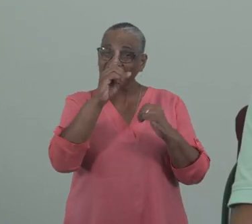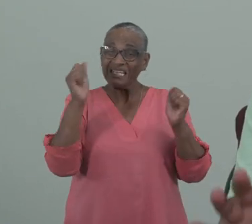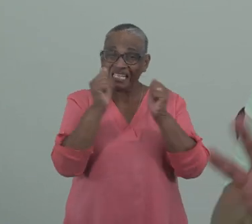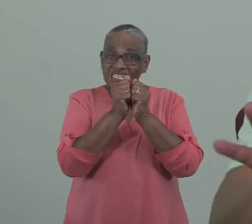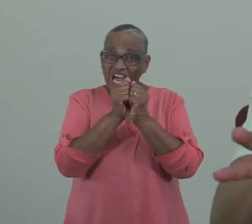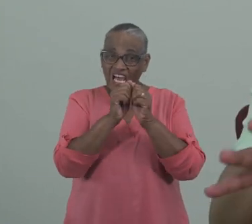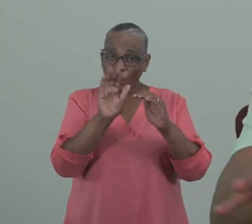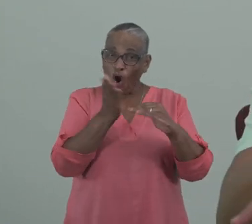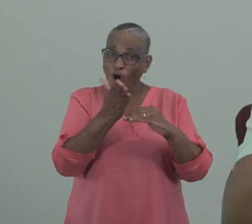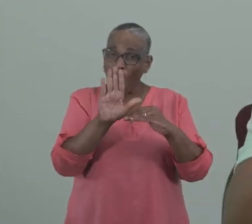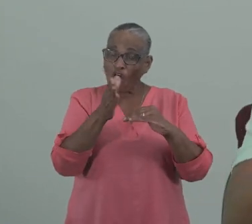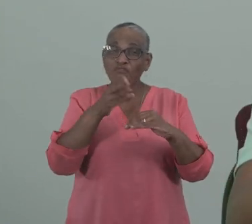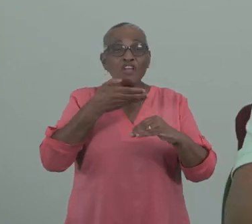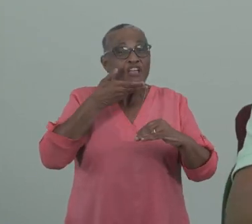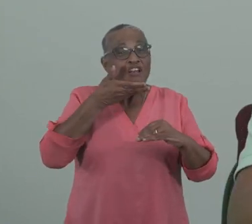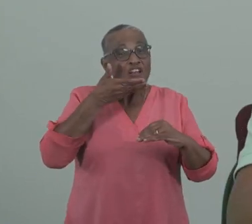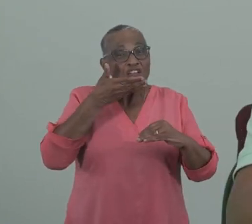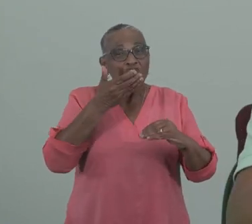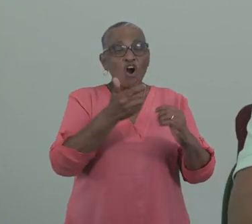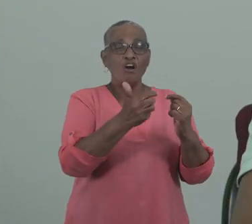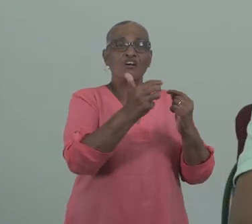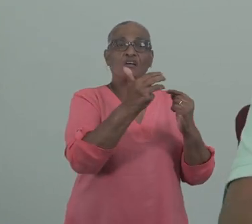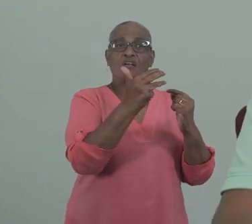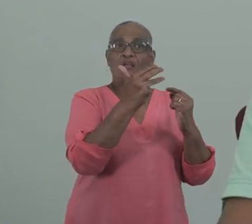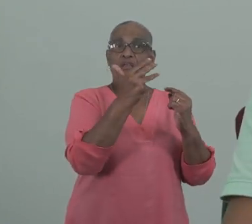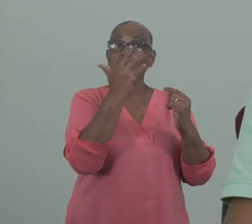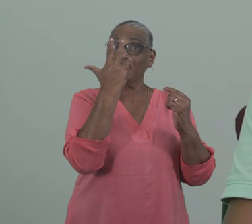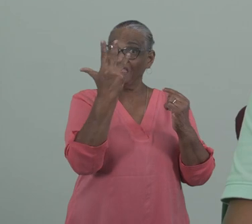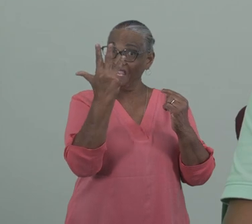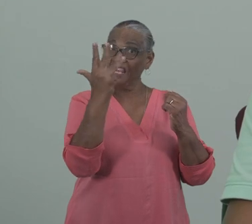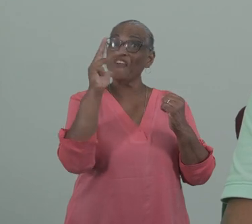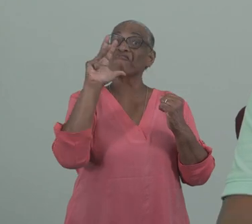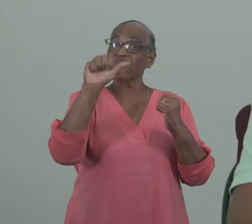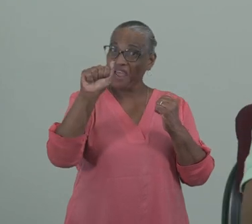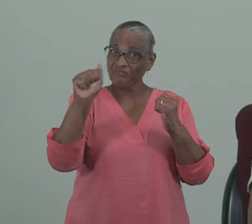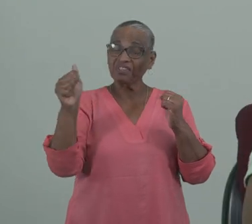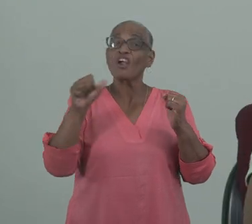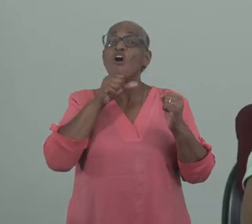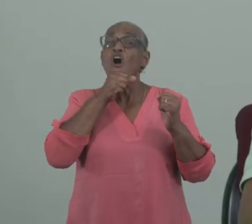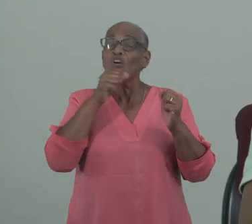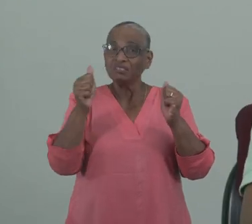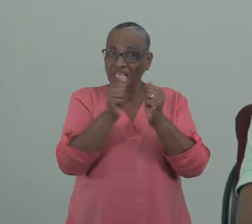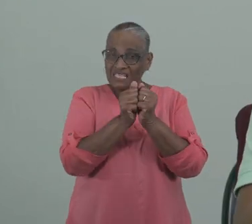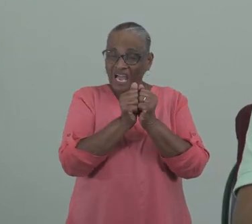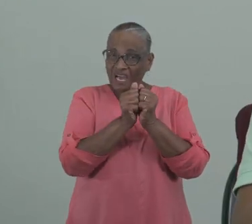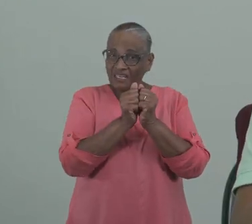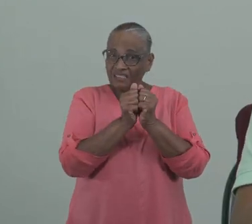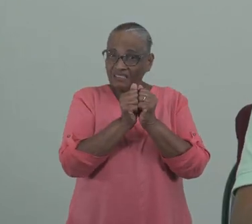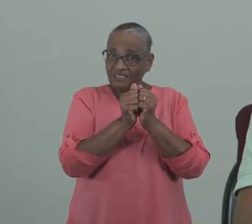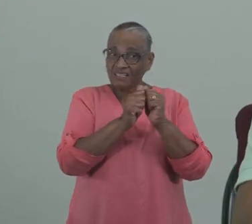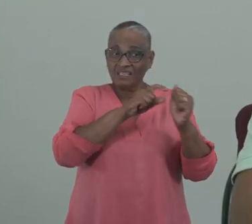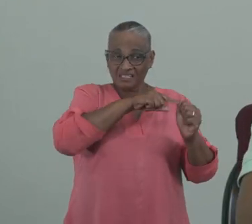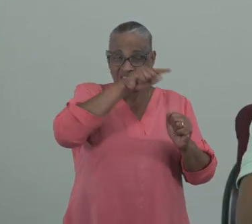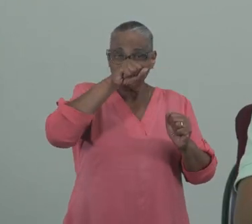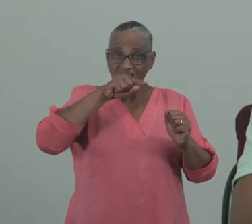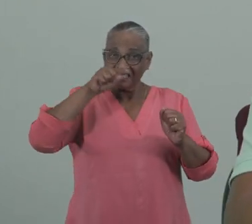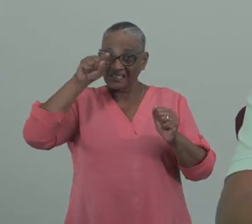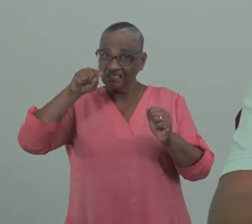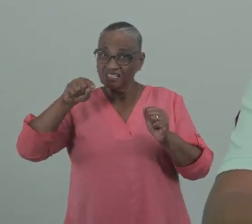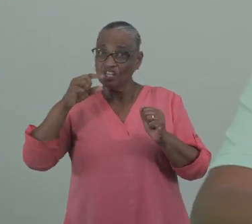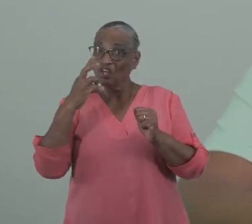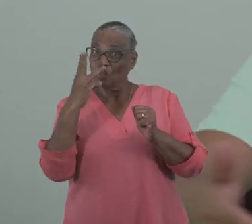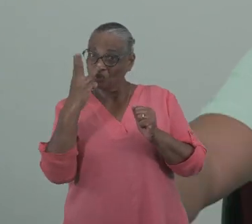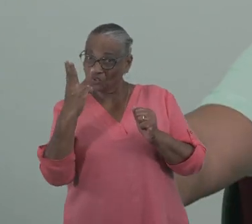De gemiddelde leeftijd is nu 59 jaar van iemand met een beroerte. En dat, kijk, hoe moet rekenen aan